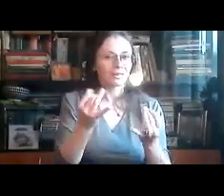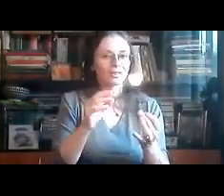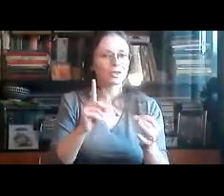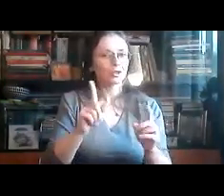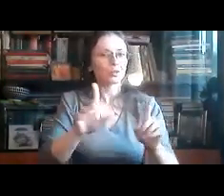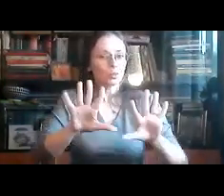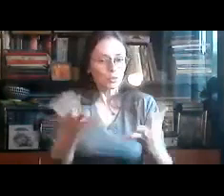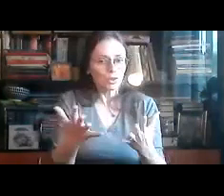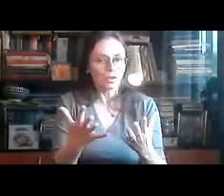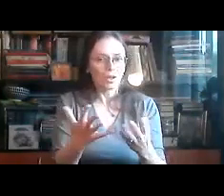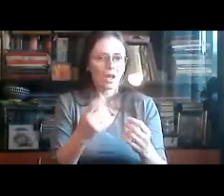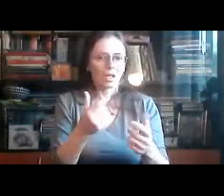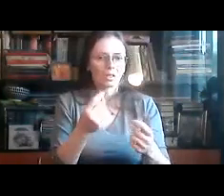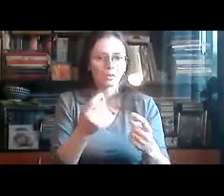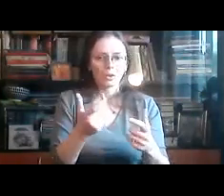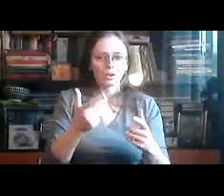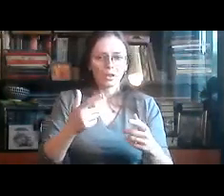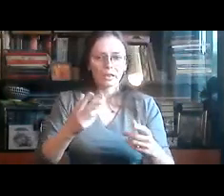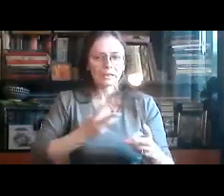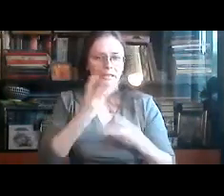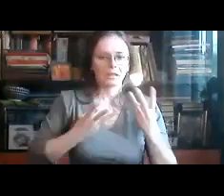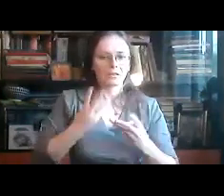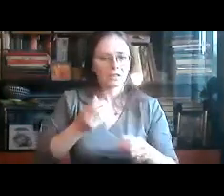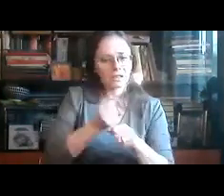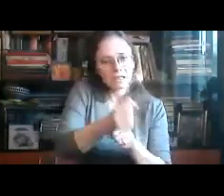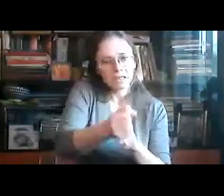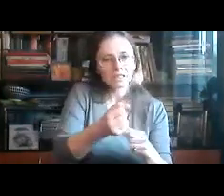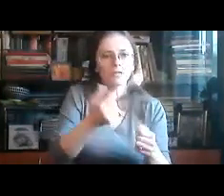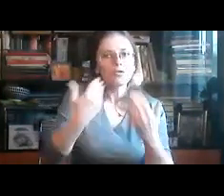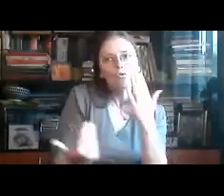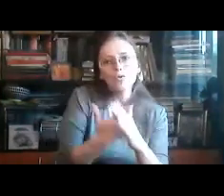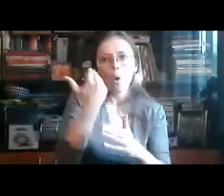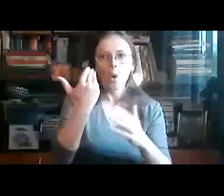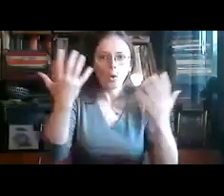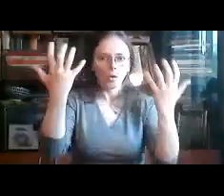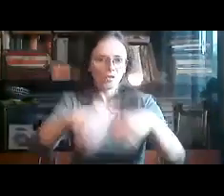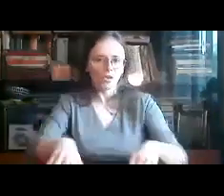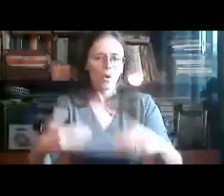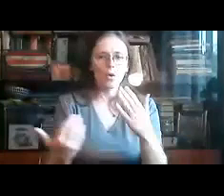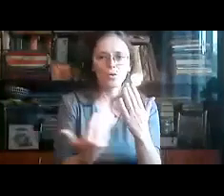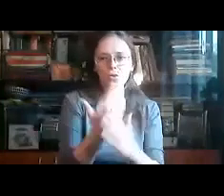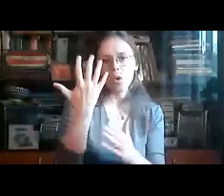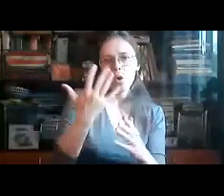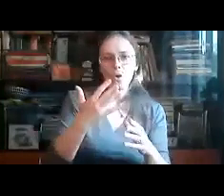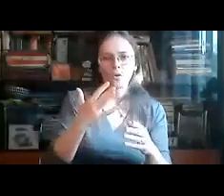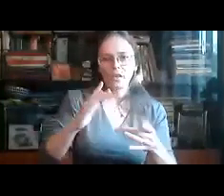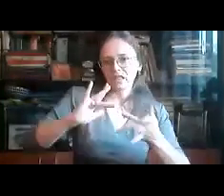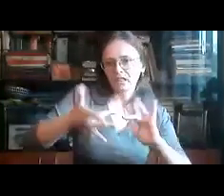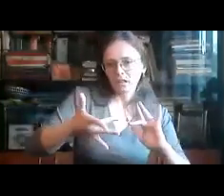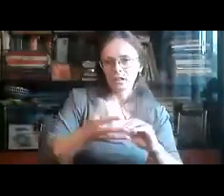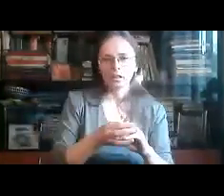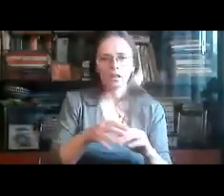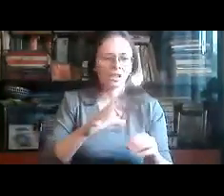осваивания этих технологий, которым не занимался, да, театр там, не весь театр, да, государственный в частности. Ну, конечно,